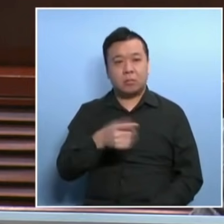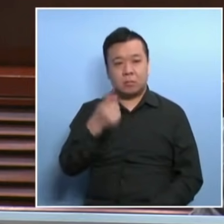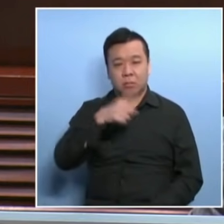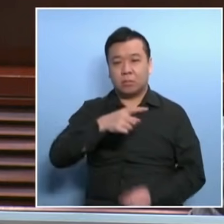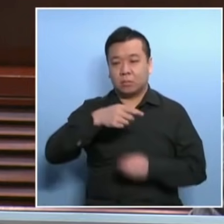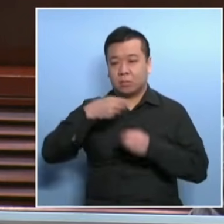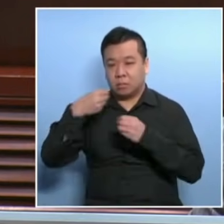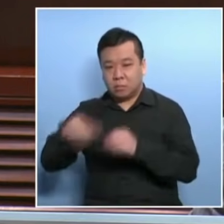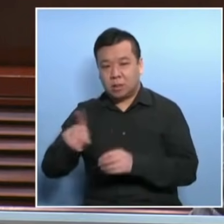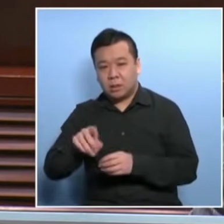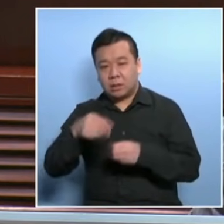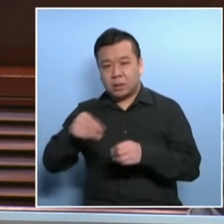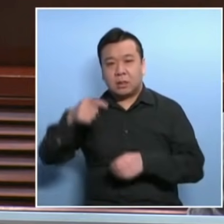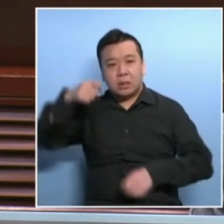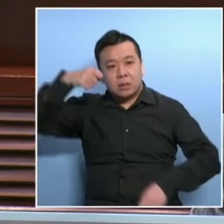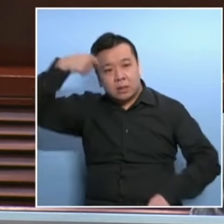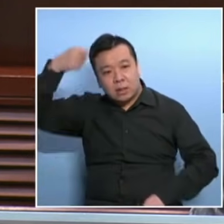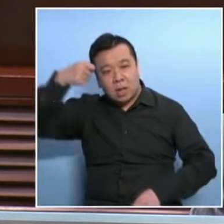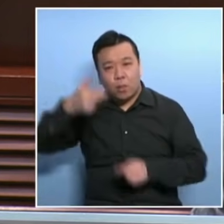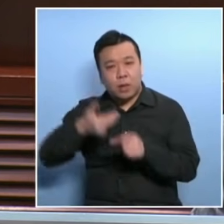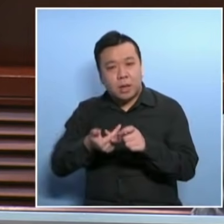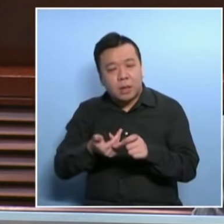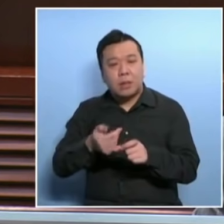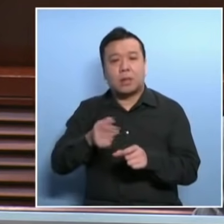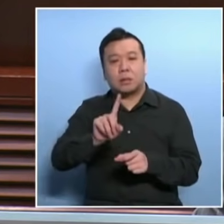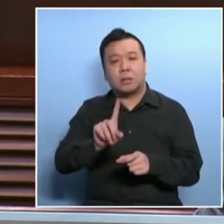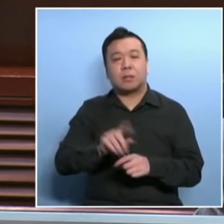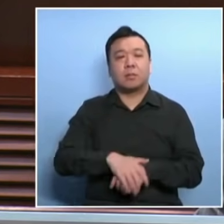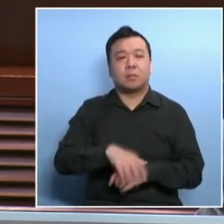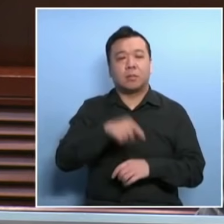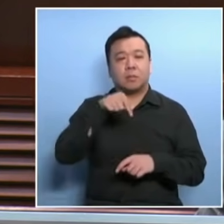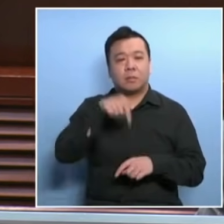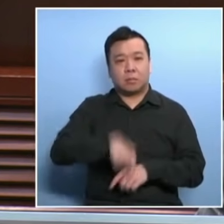係社會嘅價值喺度。所以